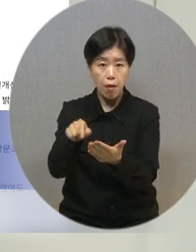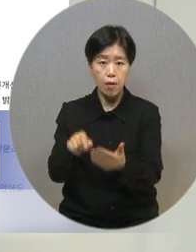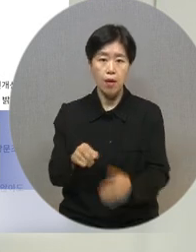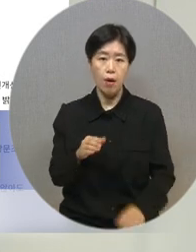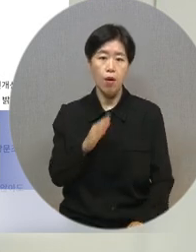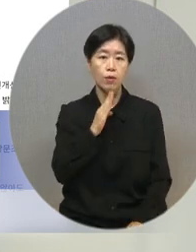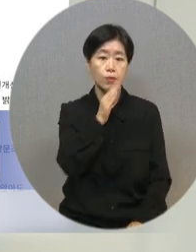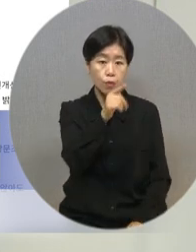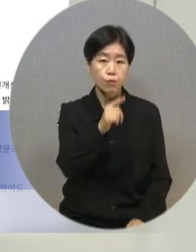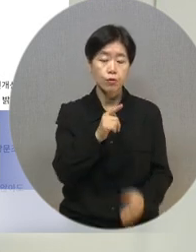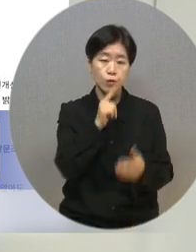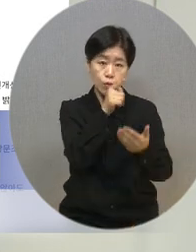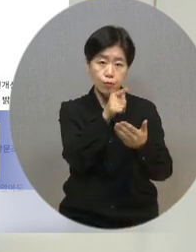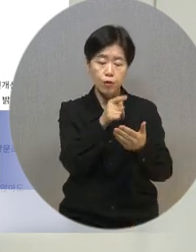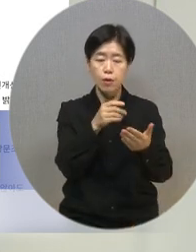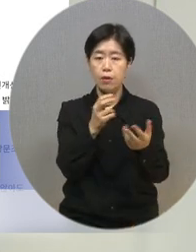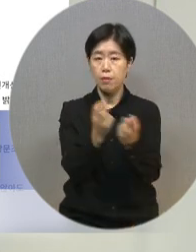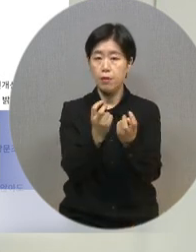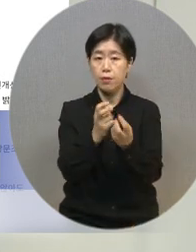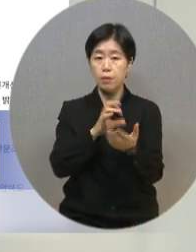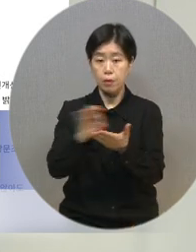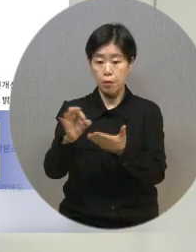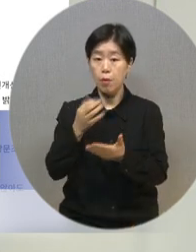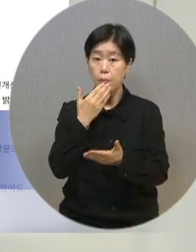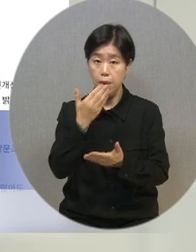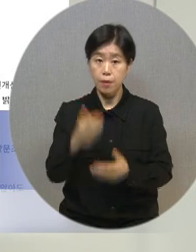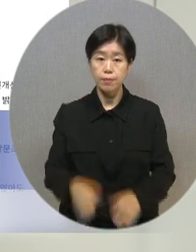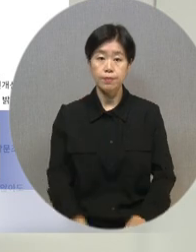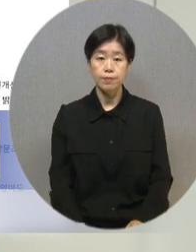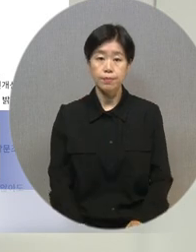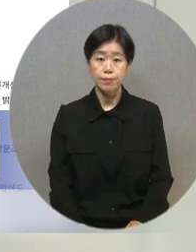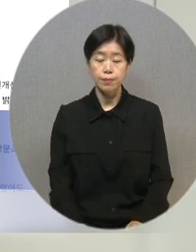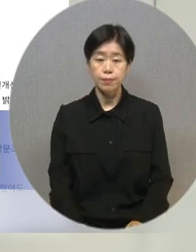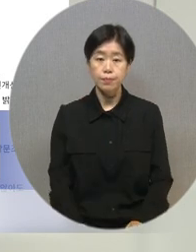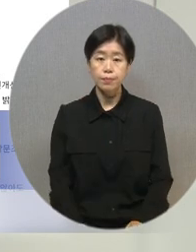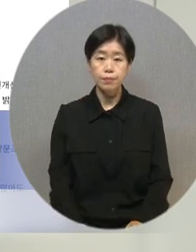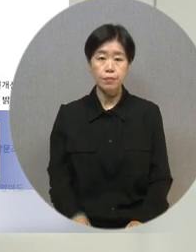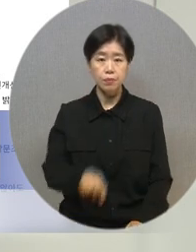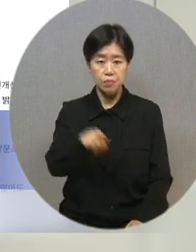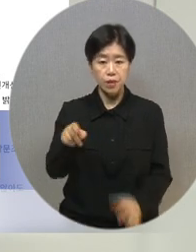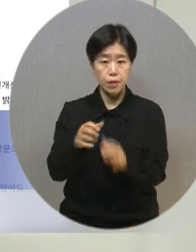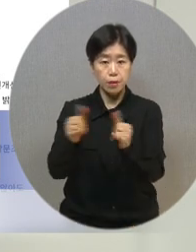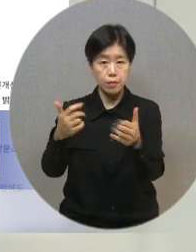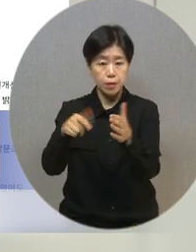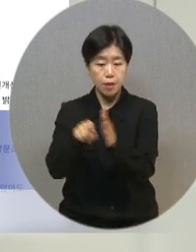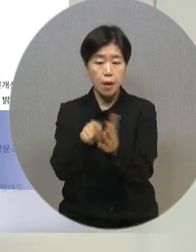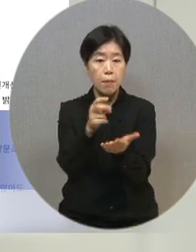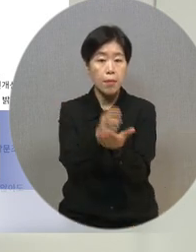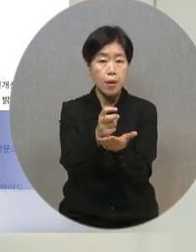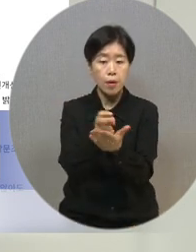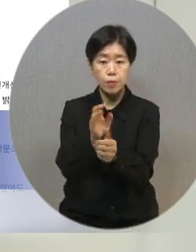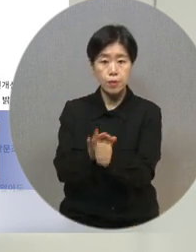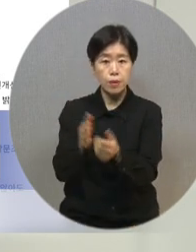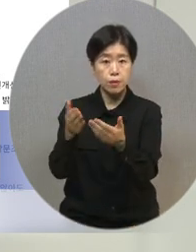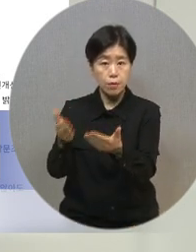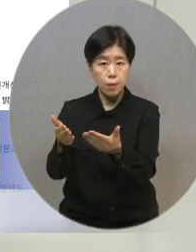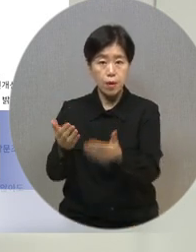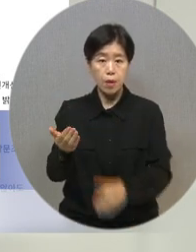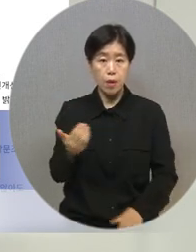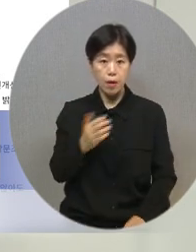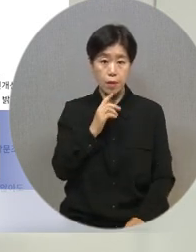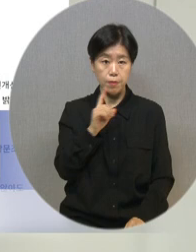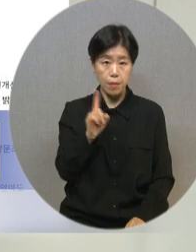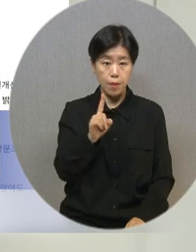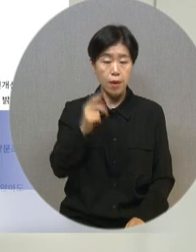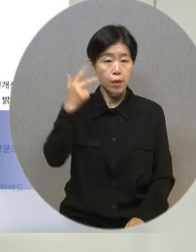청구라는 제도를 신청할 수 있도록 하고 있는데요 수용자를 위한 이러한 법적 장치는 앞서 전한 정신